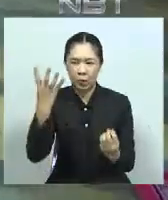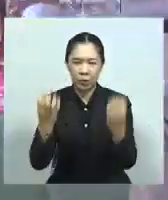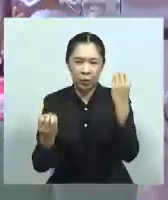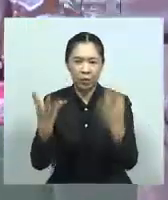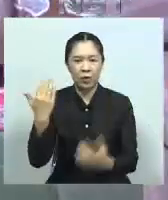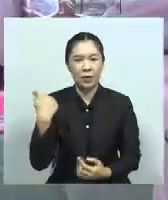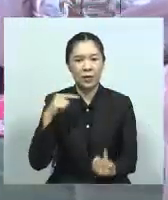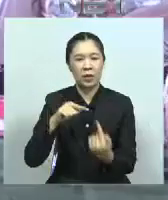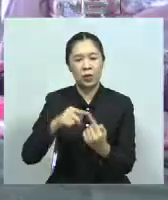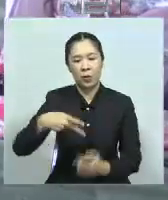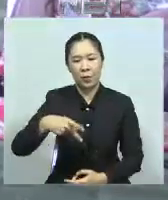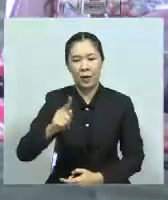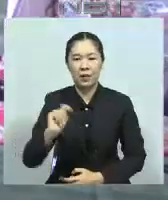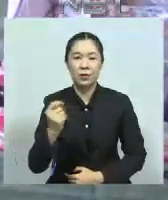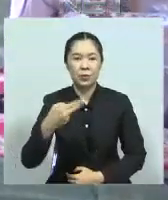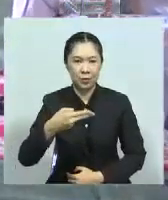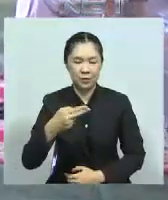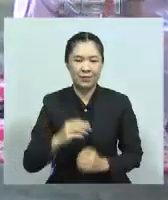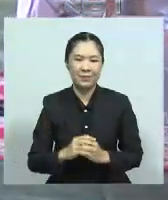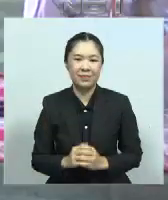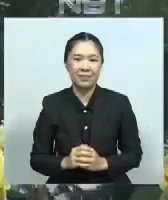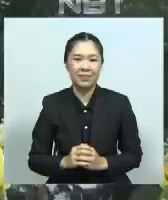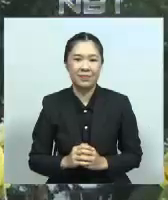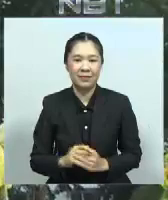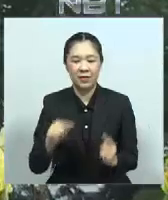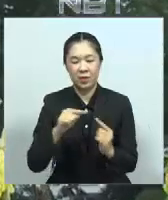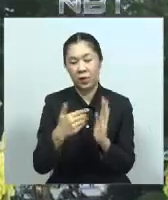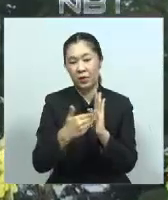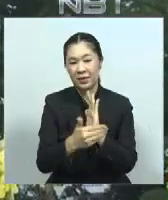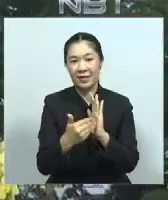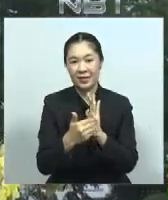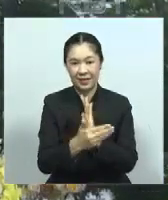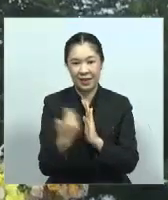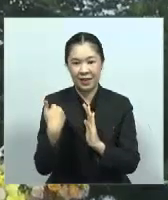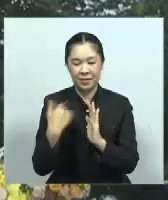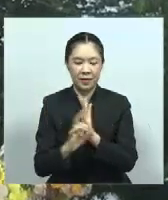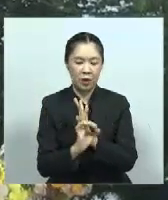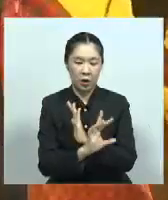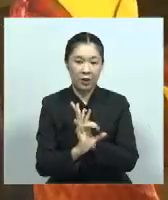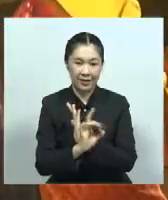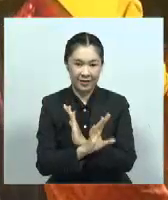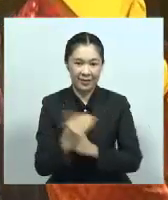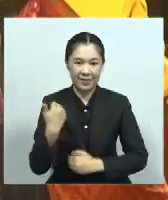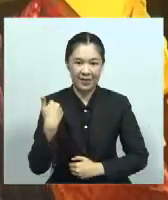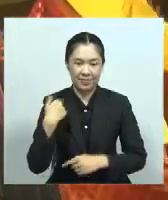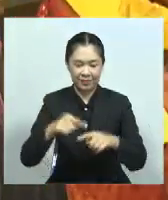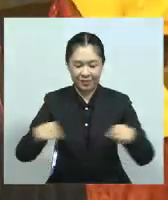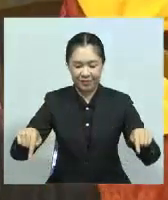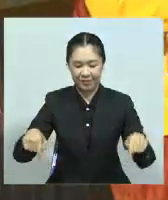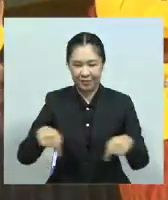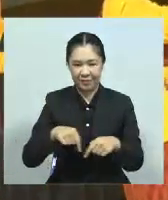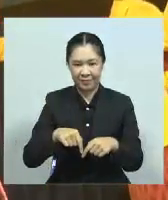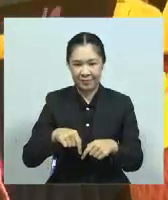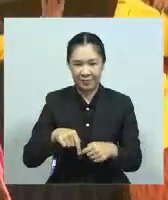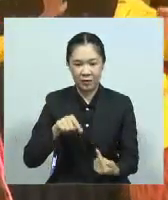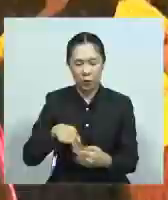จังหวัดปทุมธานีค่ะ ไปดูในพื้นที่ภาคอีสานกันบ้างนะครับอย่างที่จังหวัดร้อยเอ็ดครับบริเวณลานสาเกตนครน